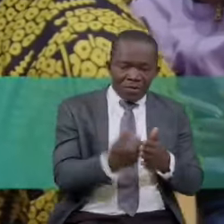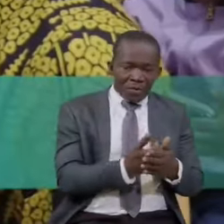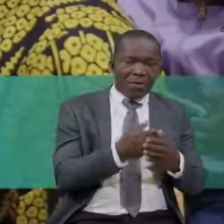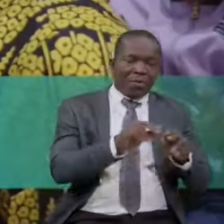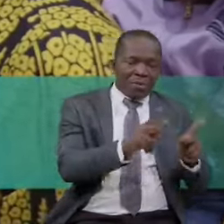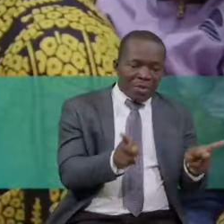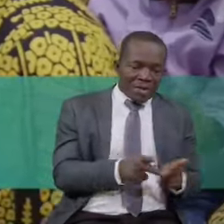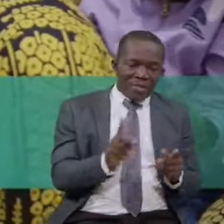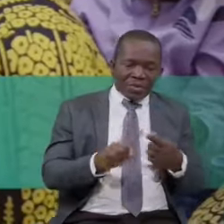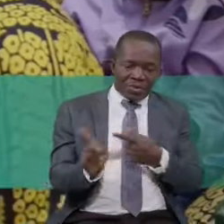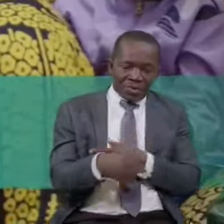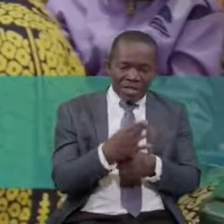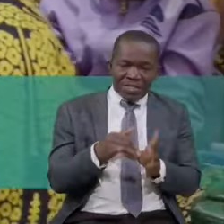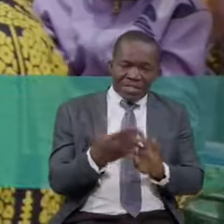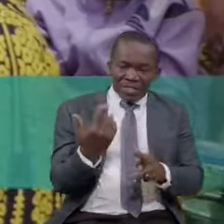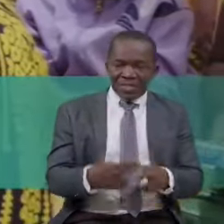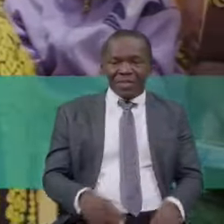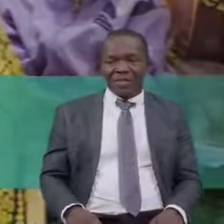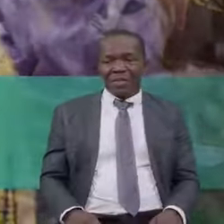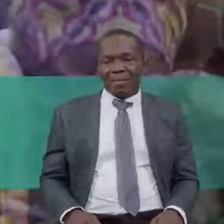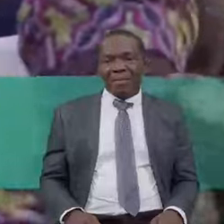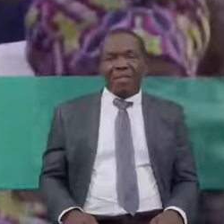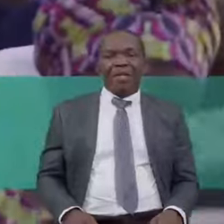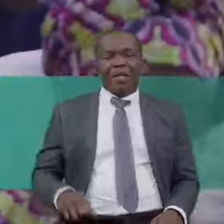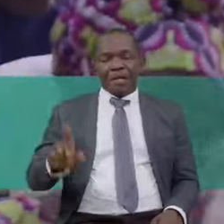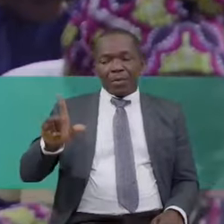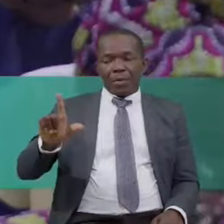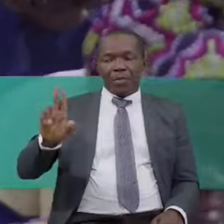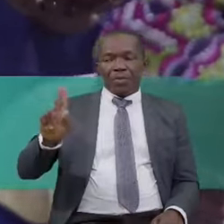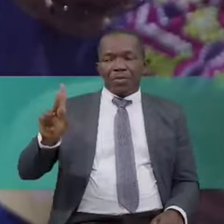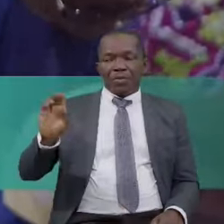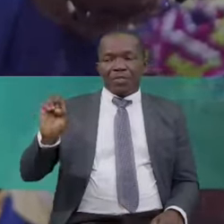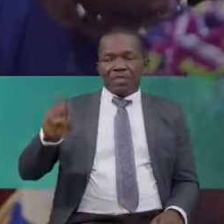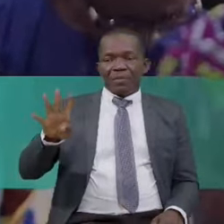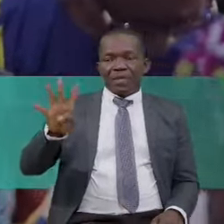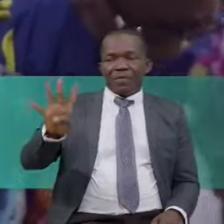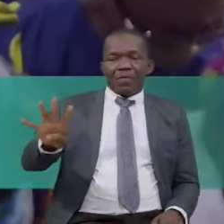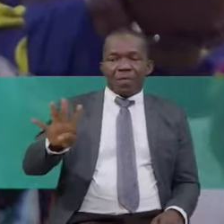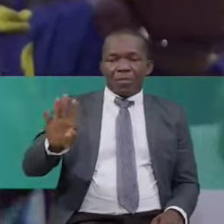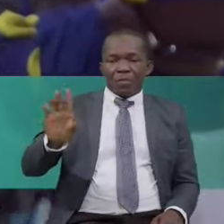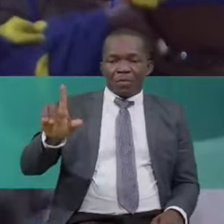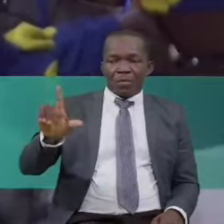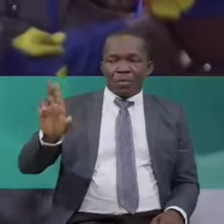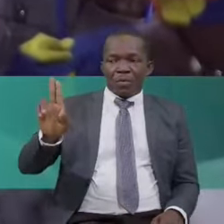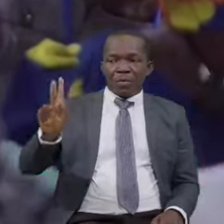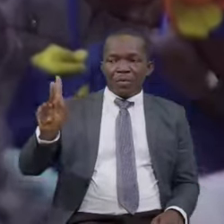Jésus Luc chapitre 4 verset 42 en Luc 4